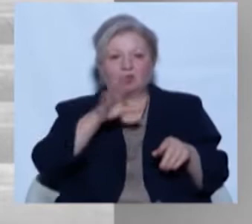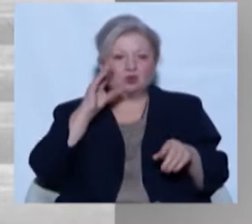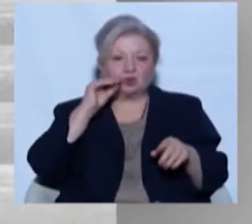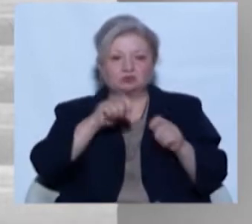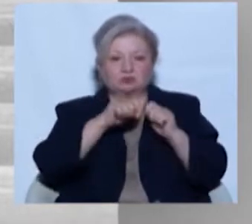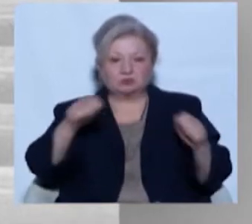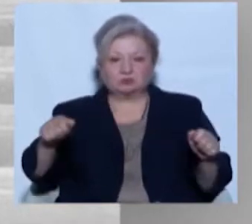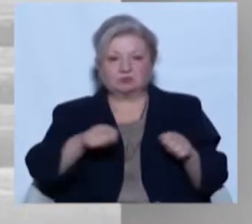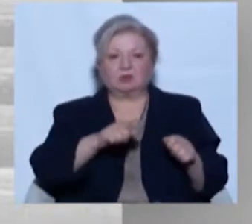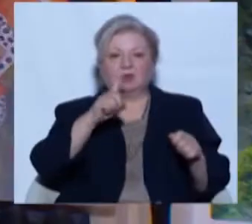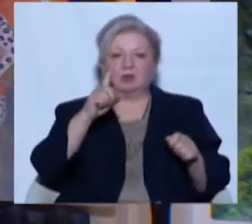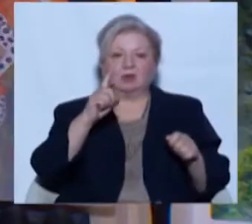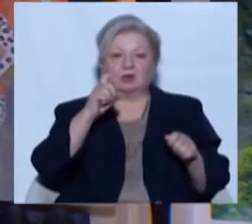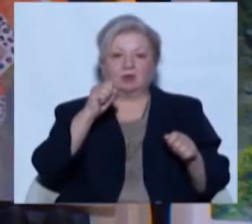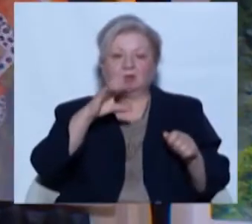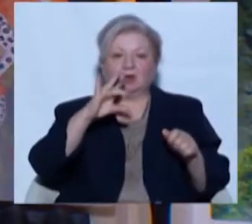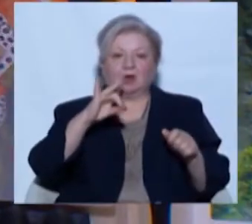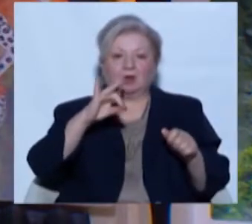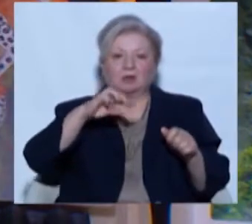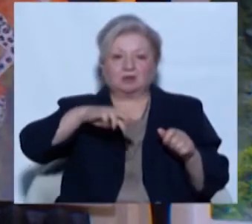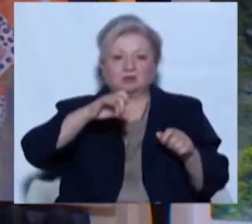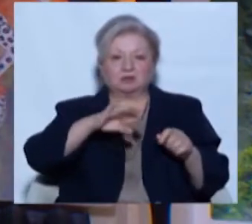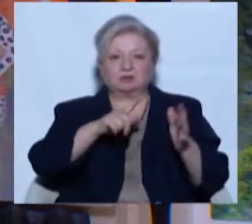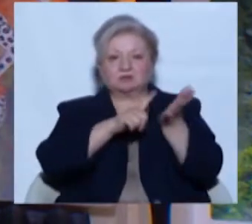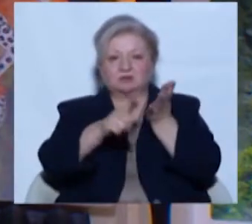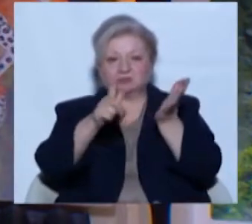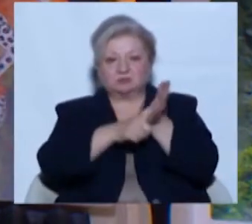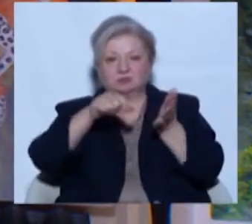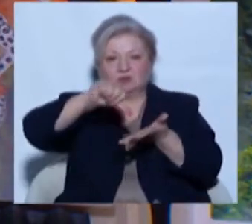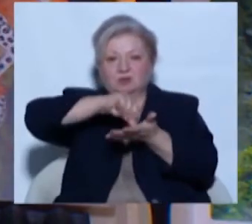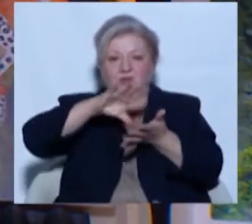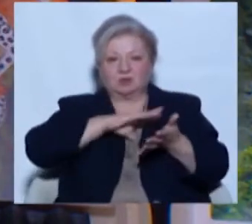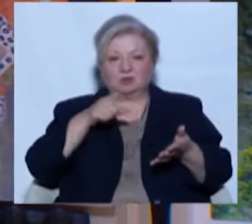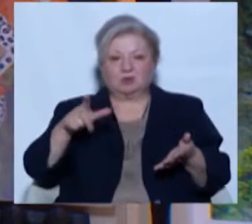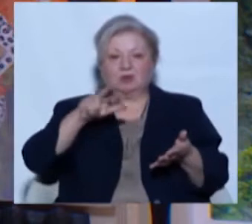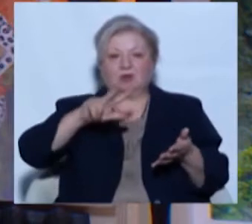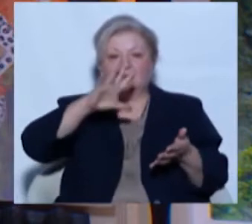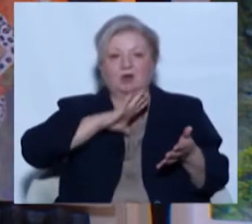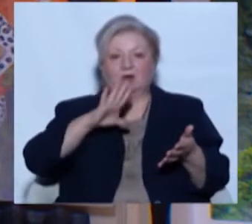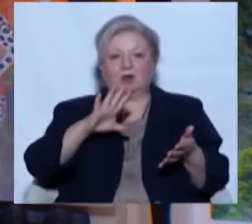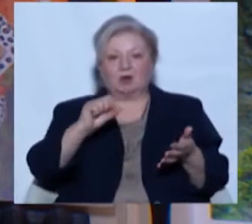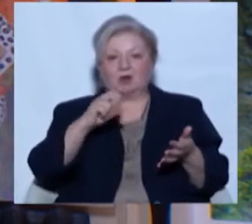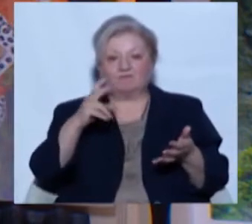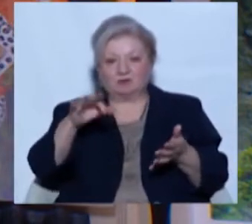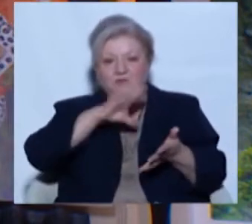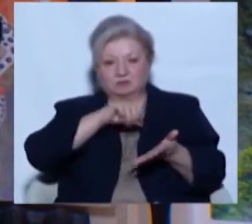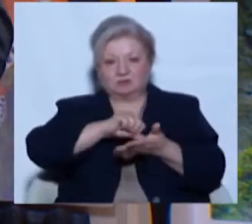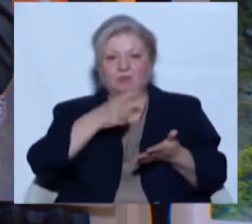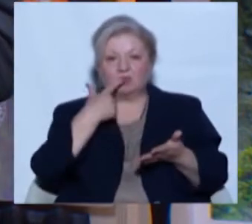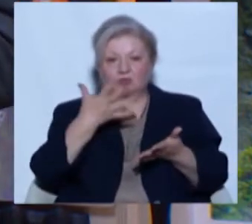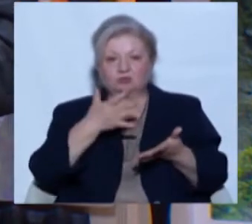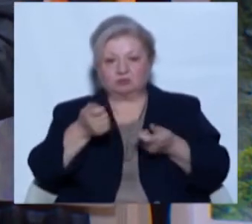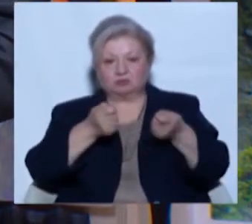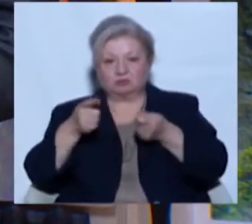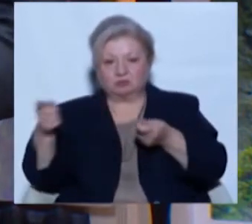ორგანიზაცია ქარტია 77, რომლის ლიდერიც გახდათ სწორედ ვაცლავ ჰაველი. ჰაველის პოლიტიკური მოღვაწეობა